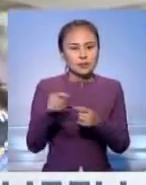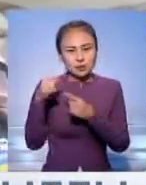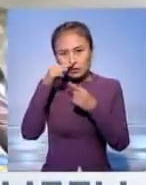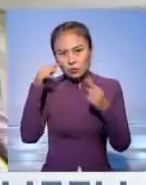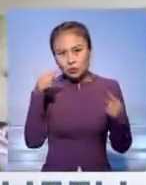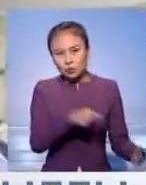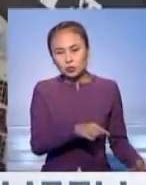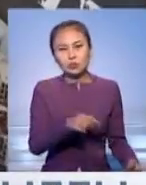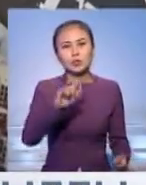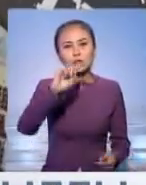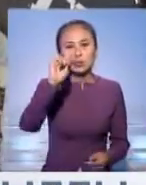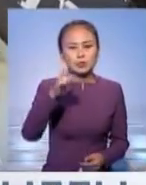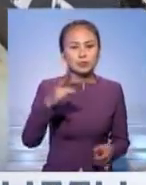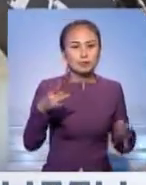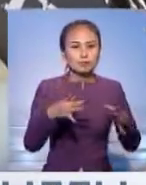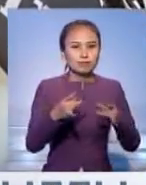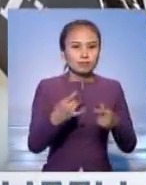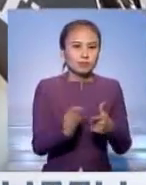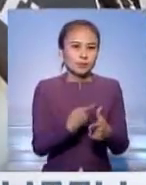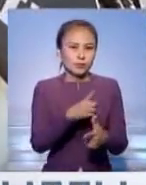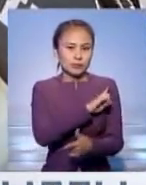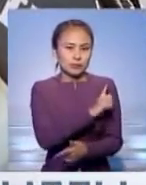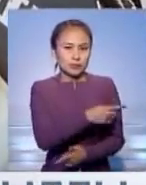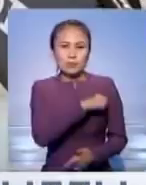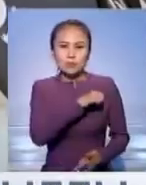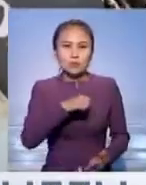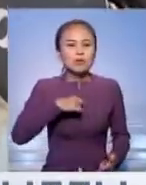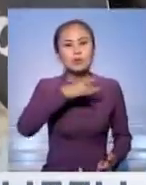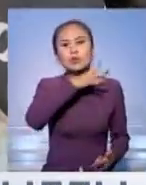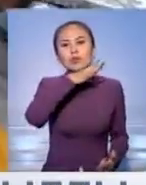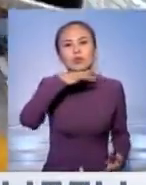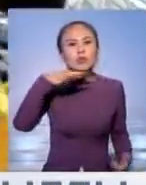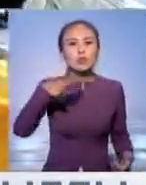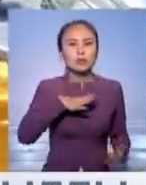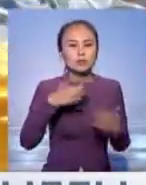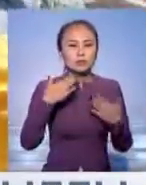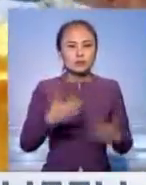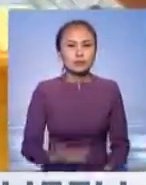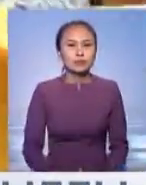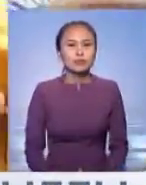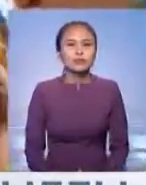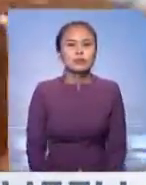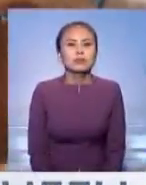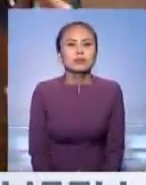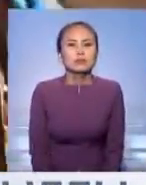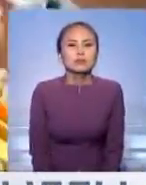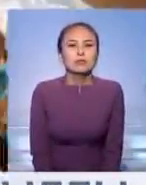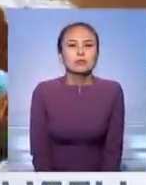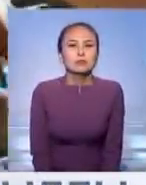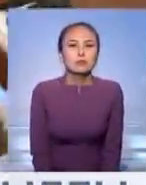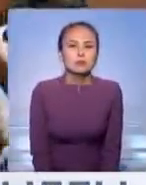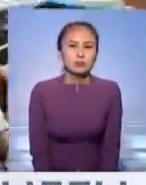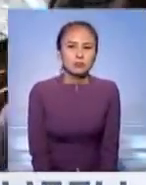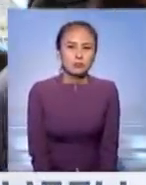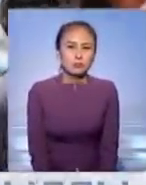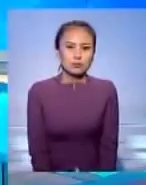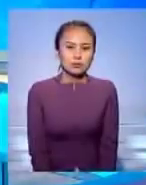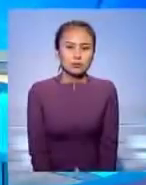үкіметке қарсы соғысып жатқан оппозициялық күштер ең көп шоғырланған өңір болып саналады.